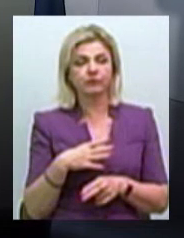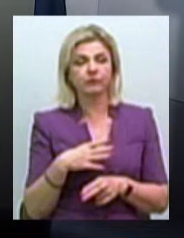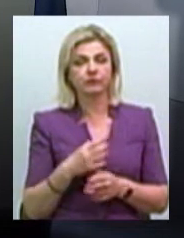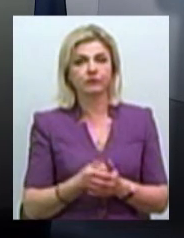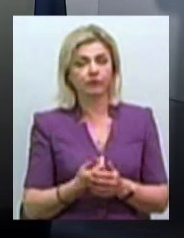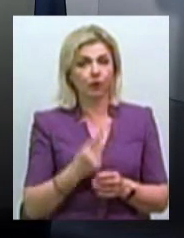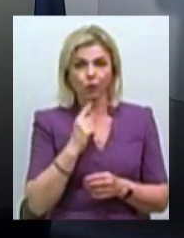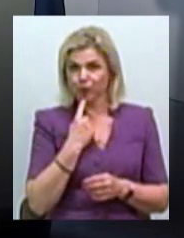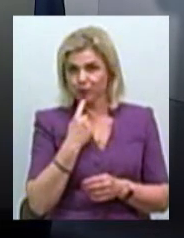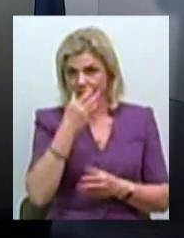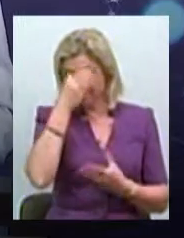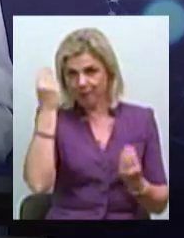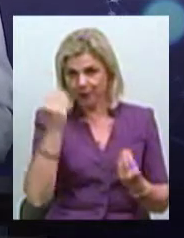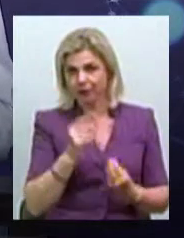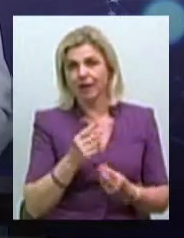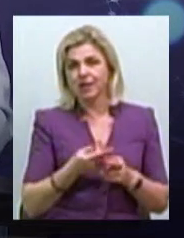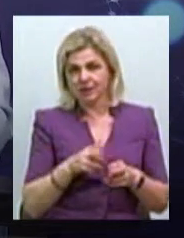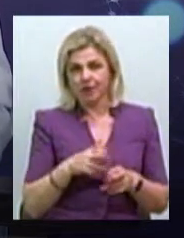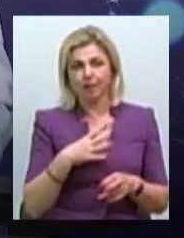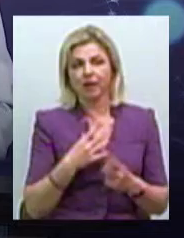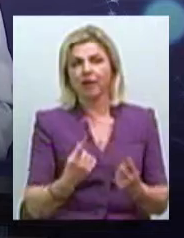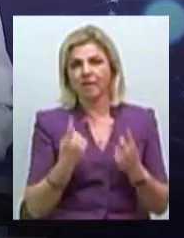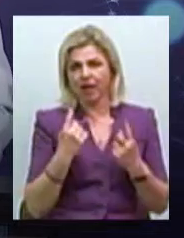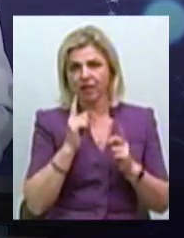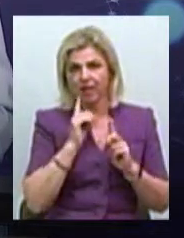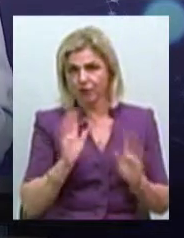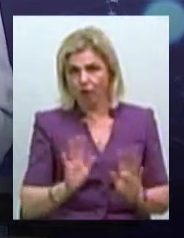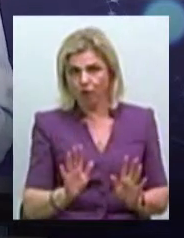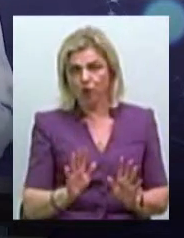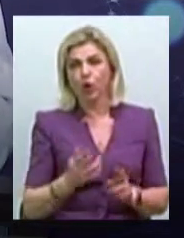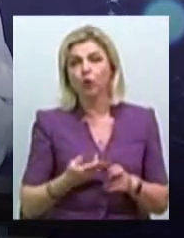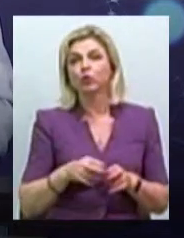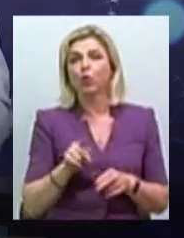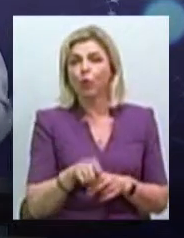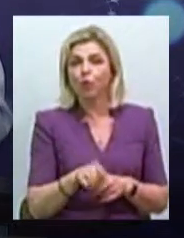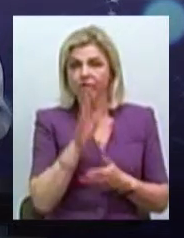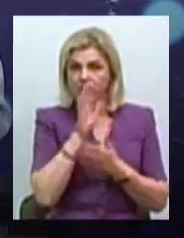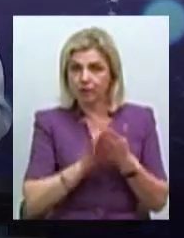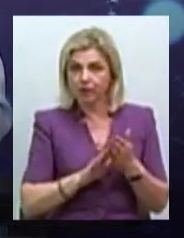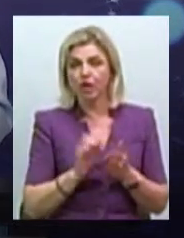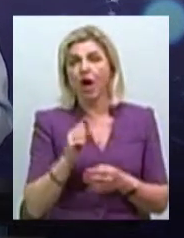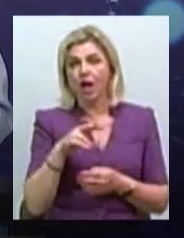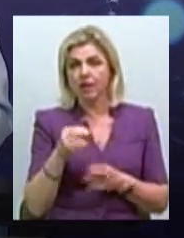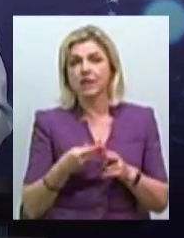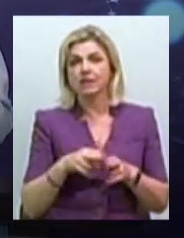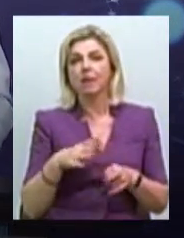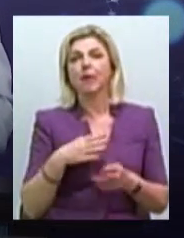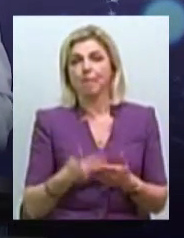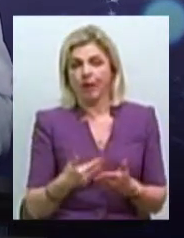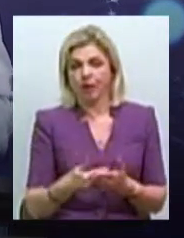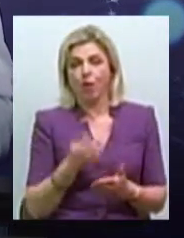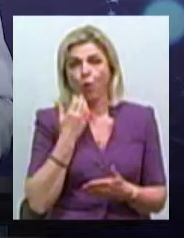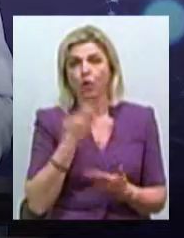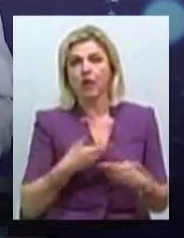Так, таке важко забути. Це був дуже такий великий дискомфорт. Да? Тому, вибачте, але от це був приклад, коли